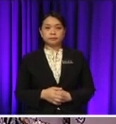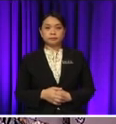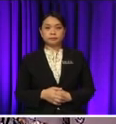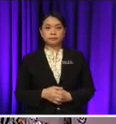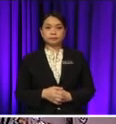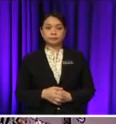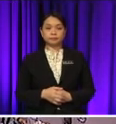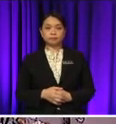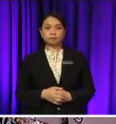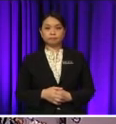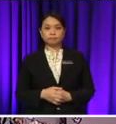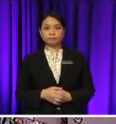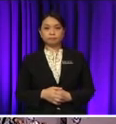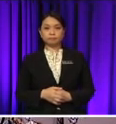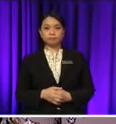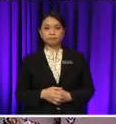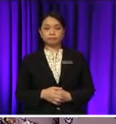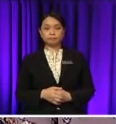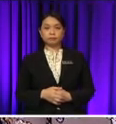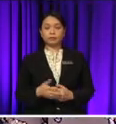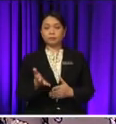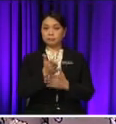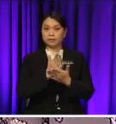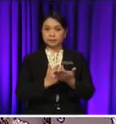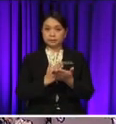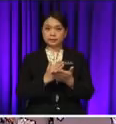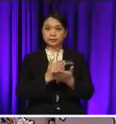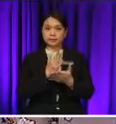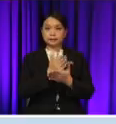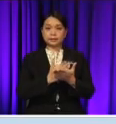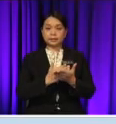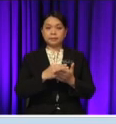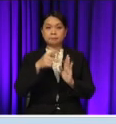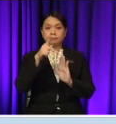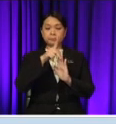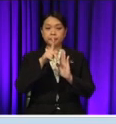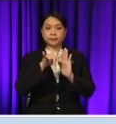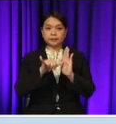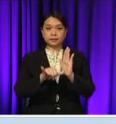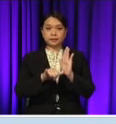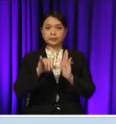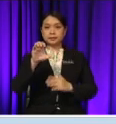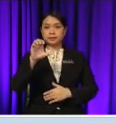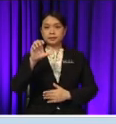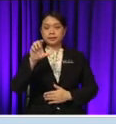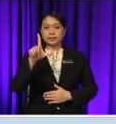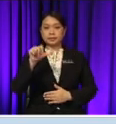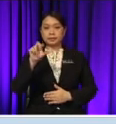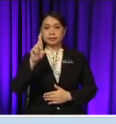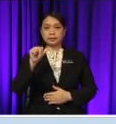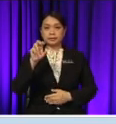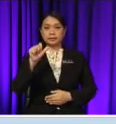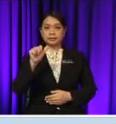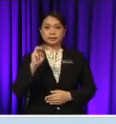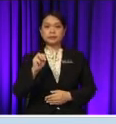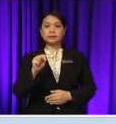maklumat tambahan ini adalah bahagian pelarasan Nisa dan disinilah lubuk markah sebenarnya